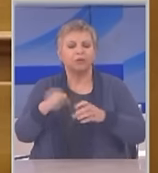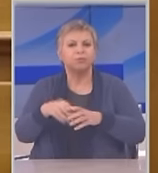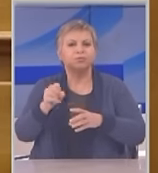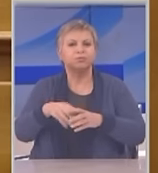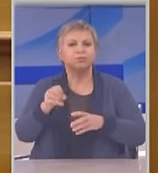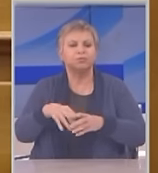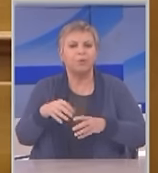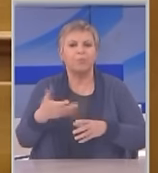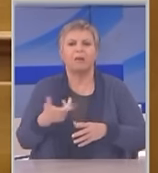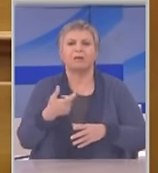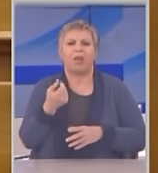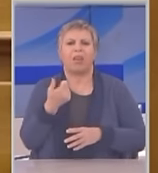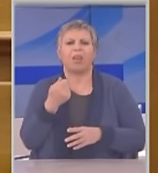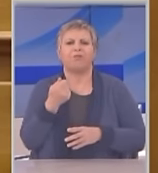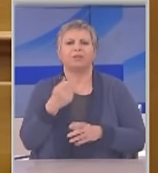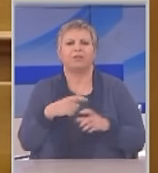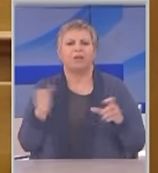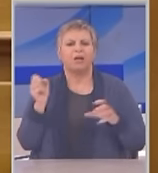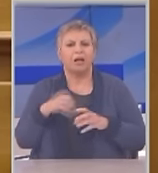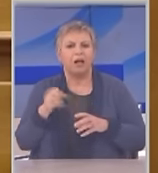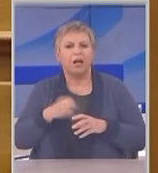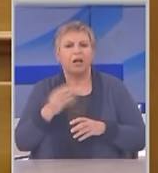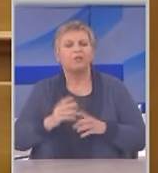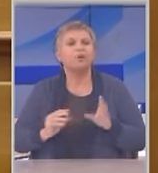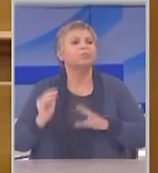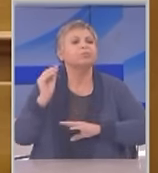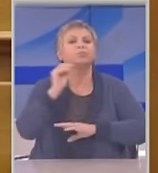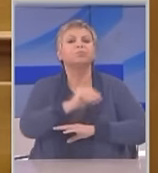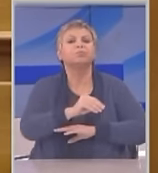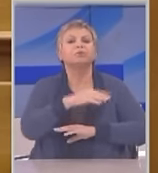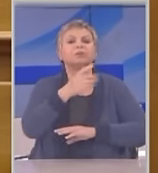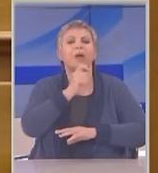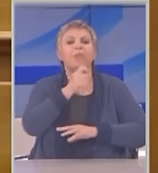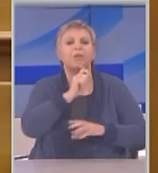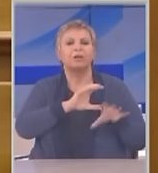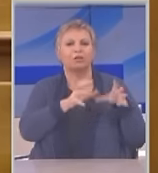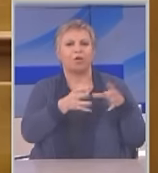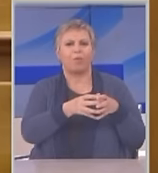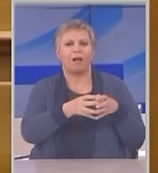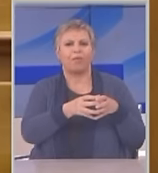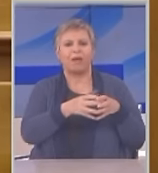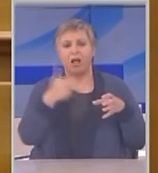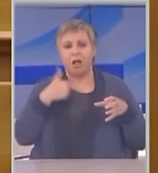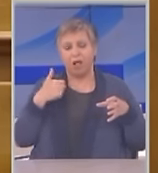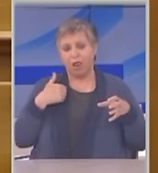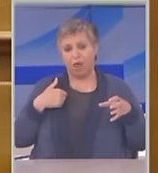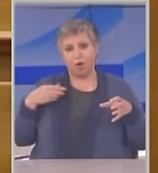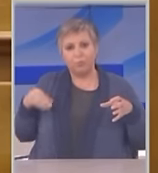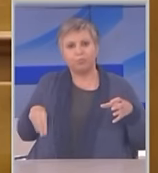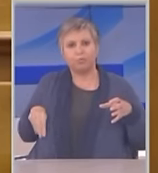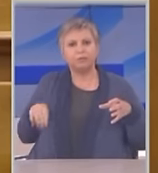στα ταμεία του κόμματος, χωρίς να κρατήσει ούτε μισό ευρώ, επίσης απαλλάσσεται. Και η διερεύνηση